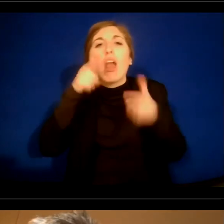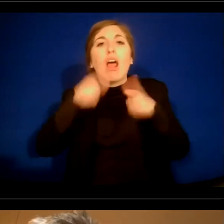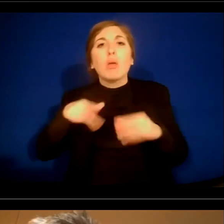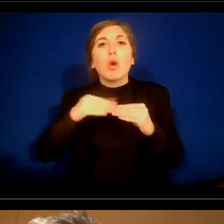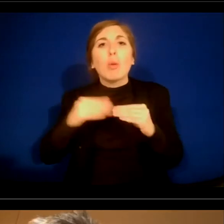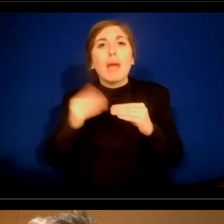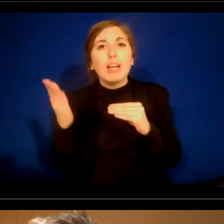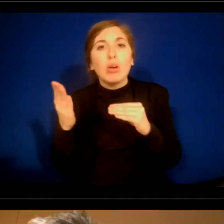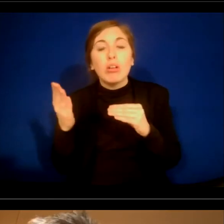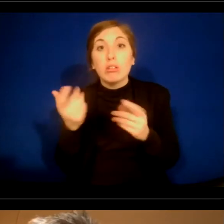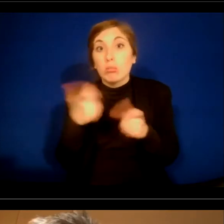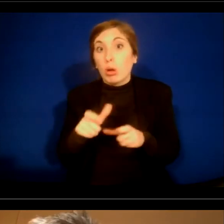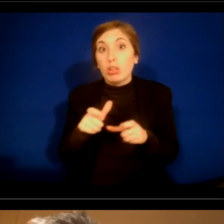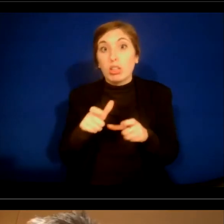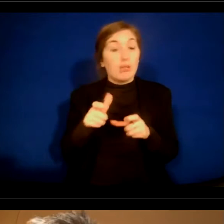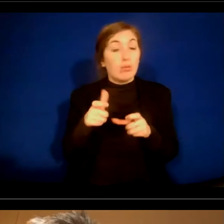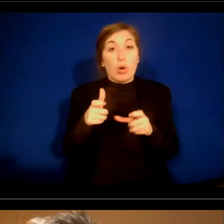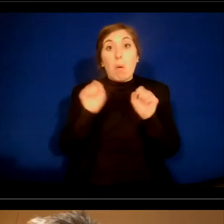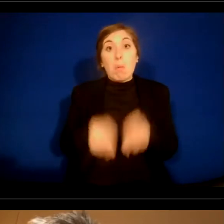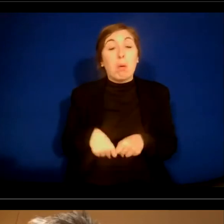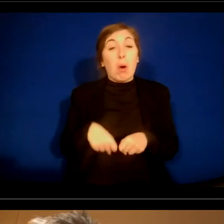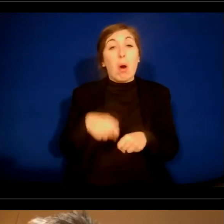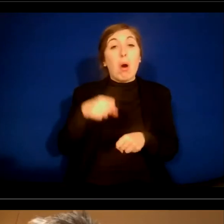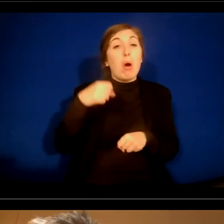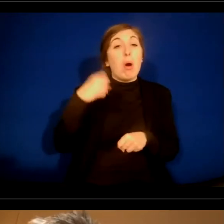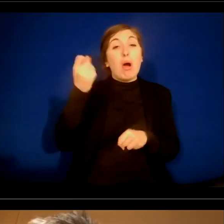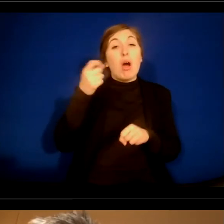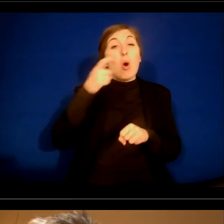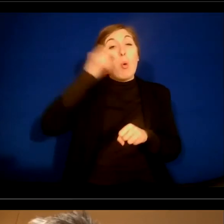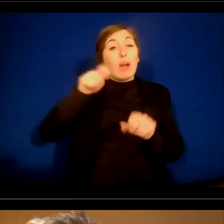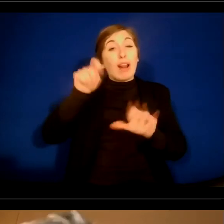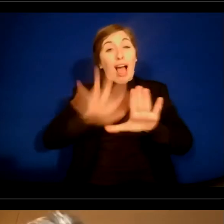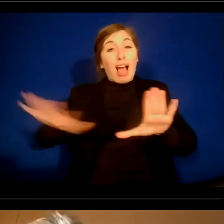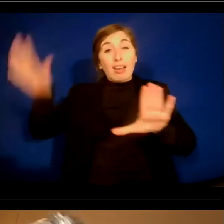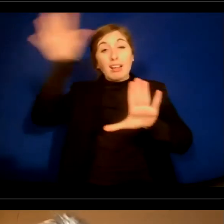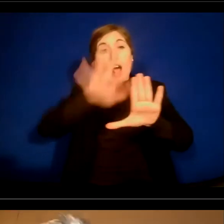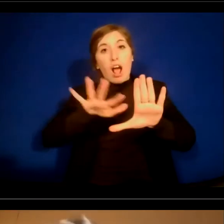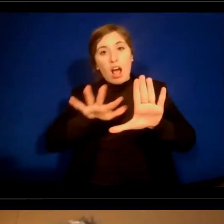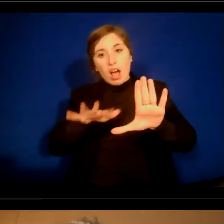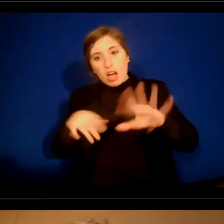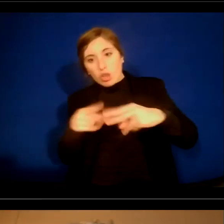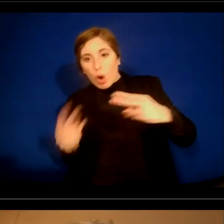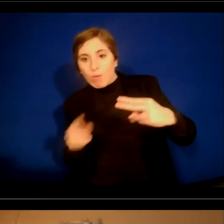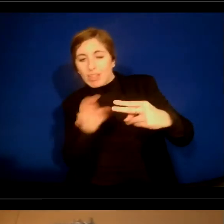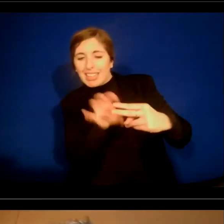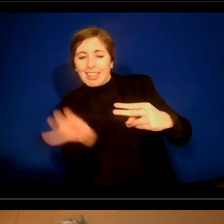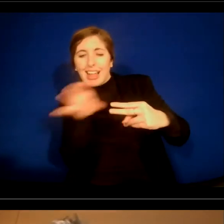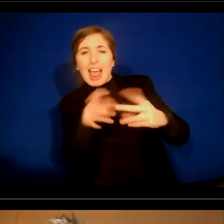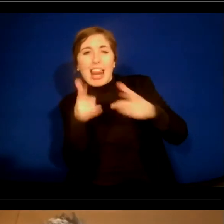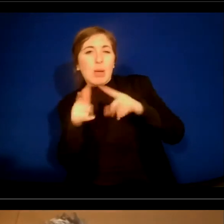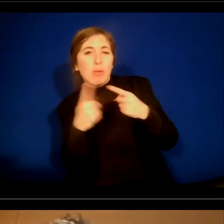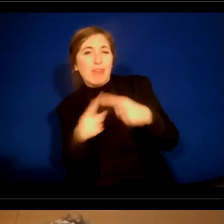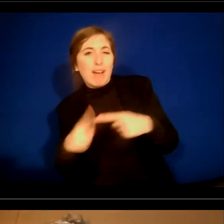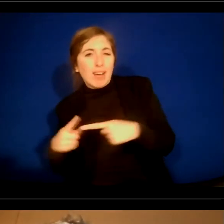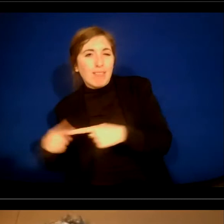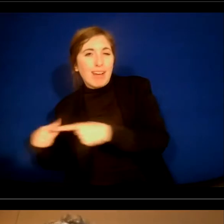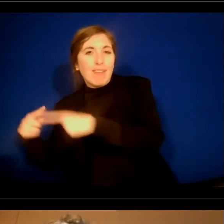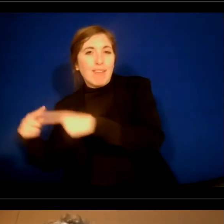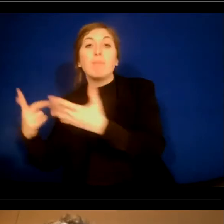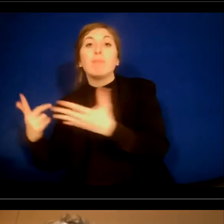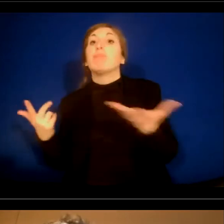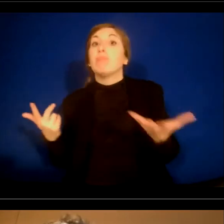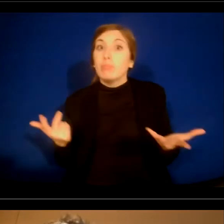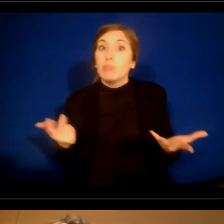a nord della Moldova, c'è anche quella cultura linguistica. Quindi è una giusta osservazione, sicuramente è un tema